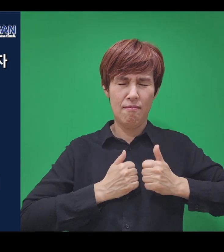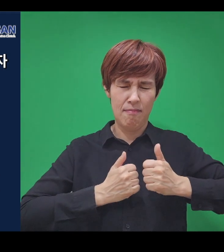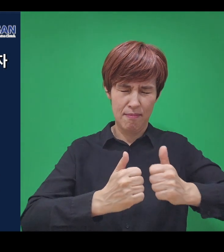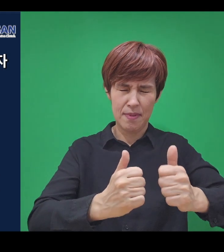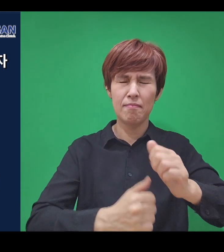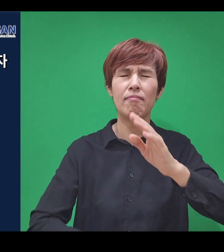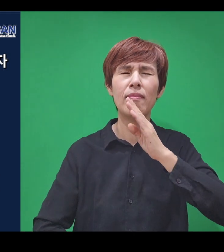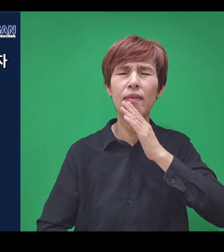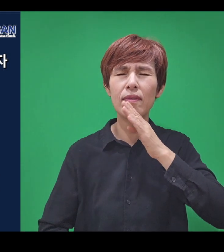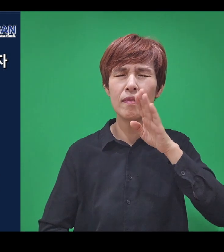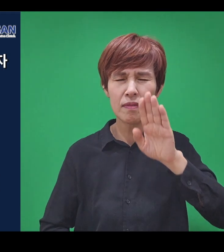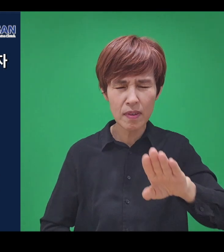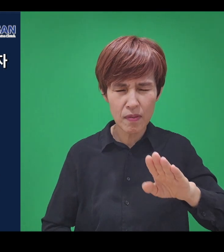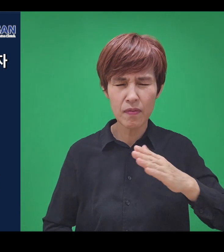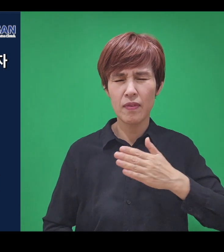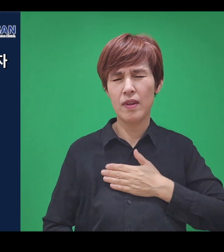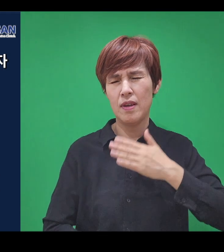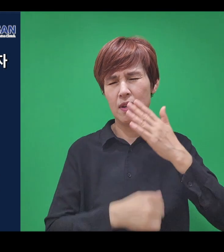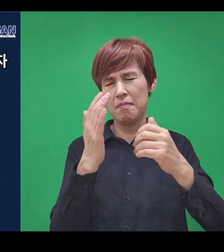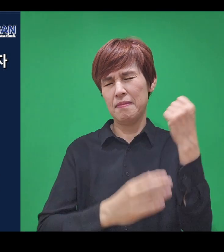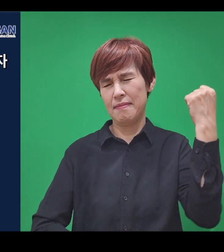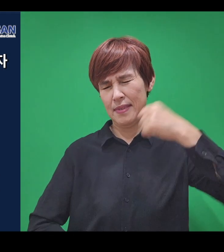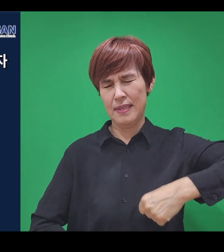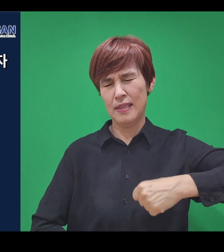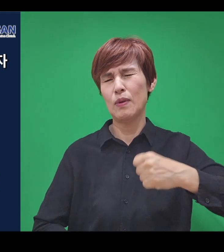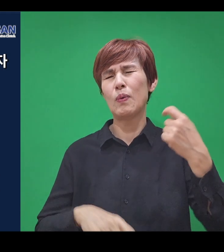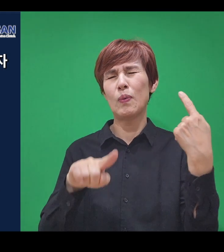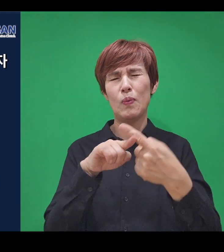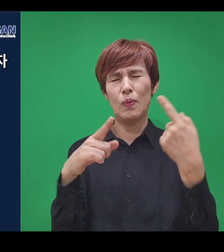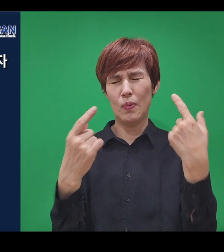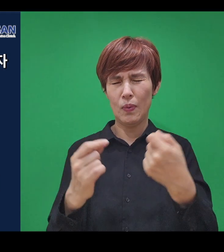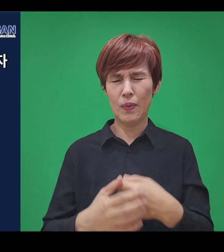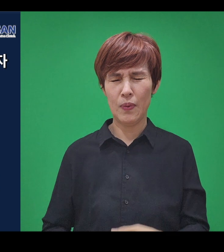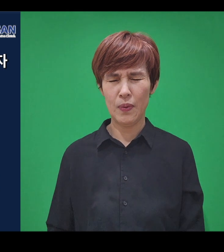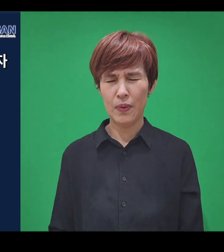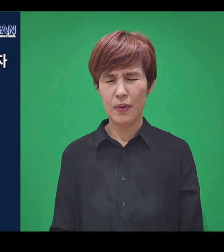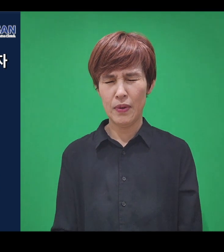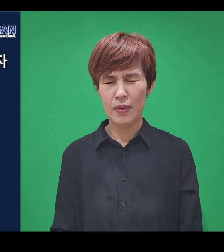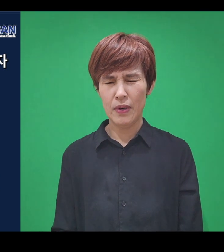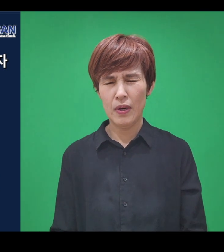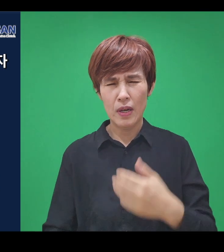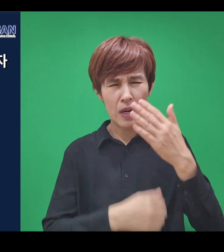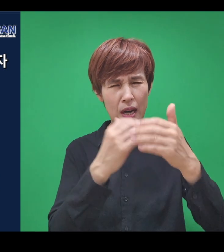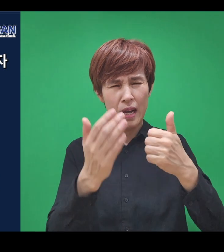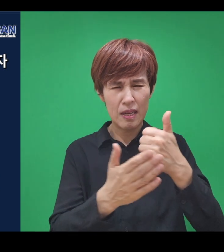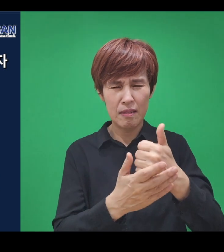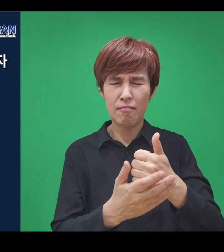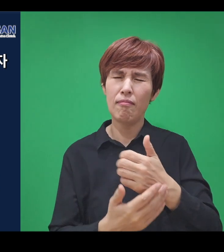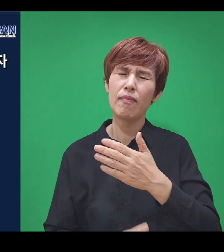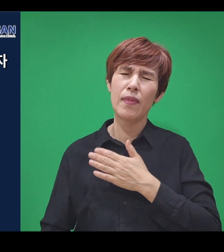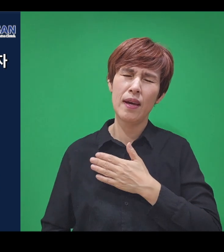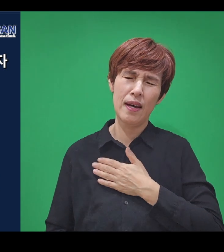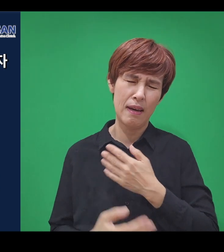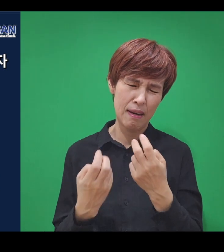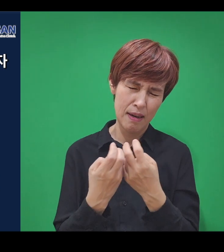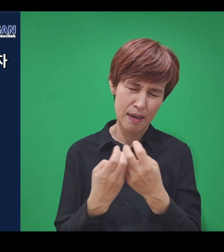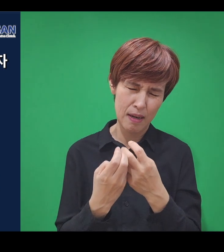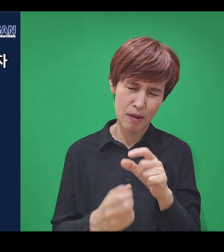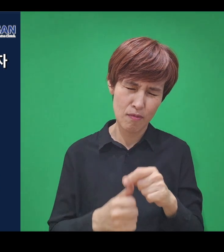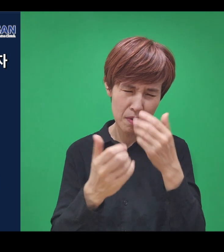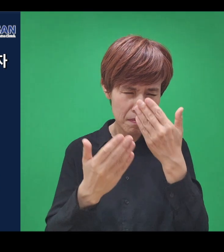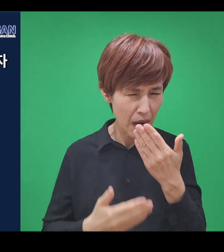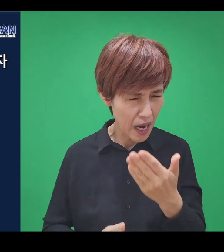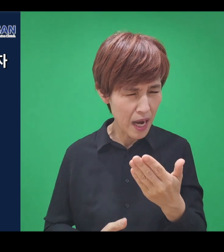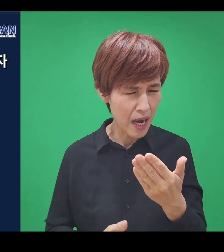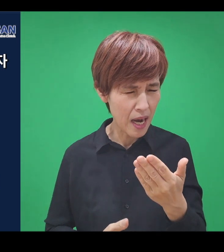냈지만 그럴수록 나는 하나님을 반역하는 자가 되어버렸습니다. 하나님이 구제불능인 인생도 구원받을 수